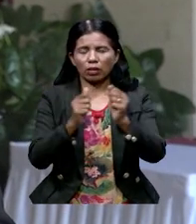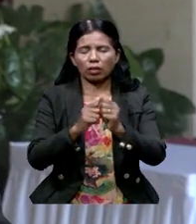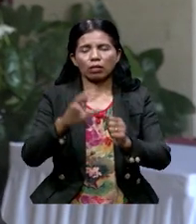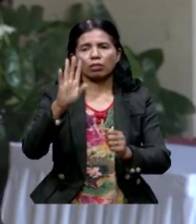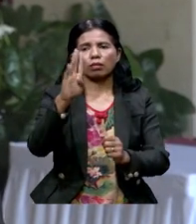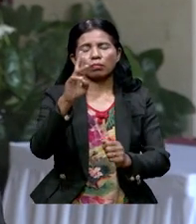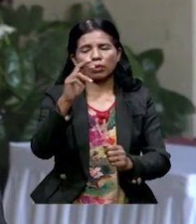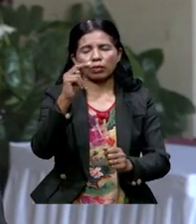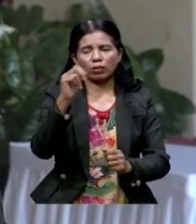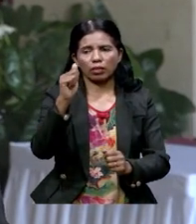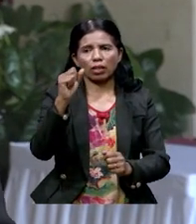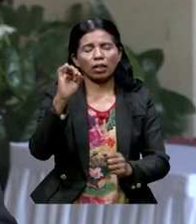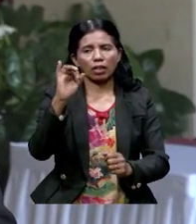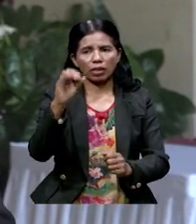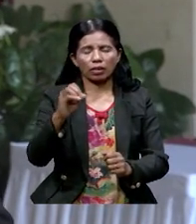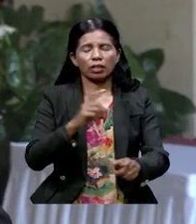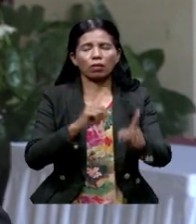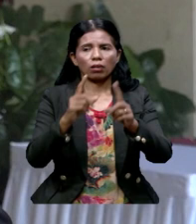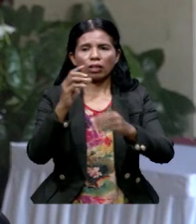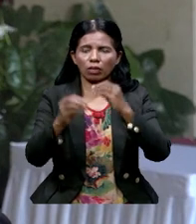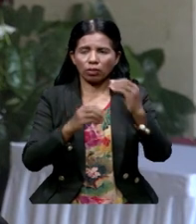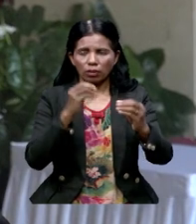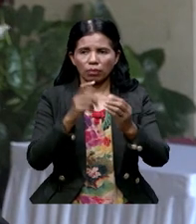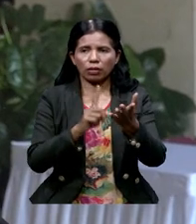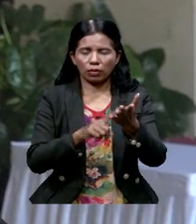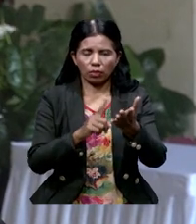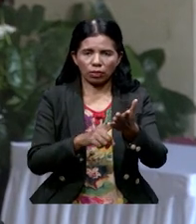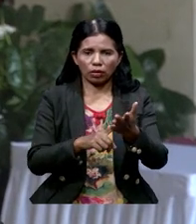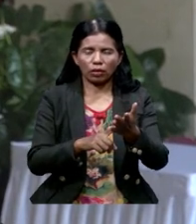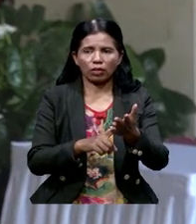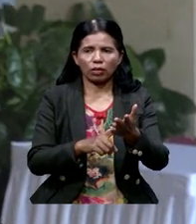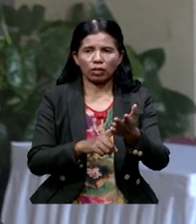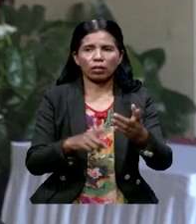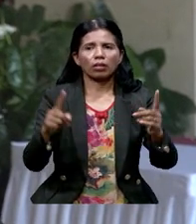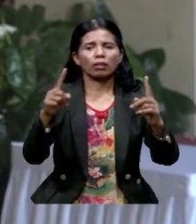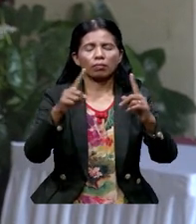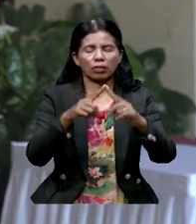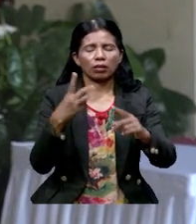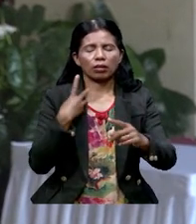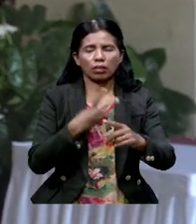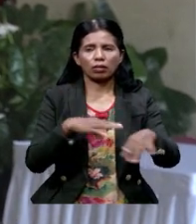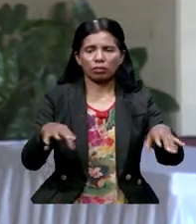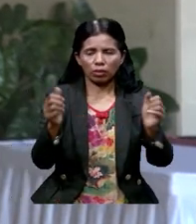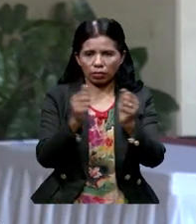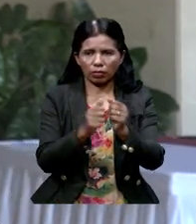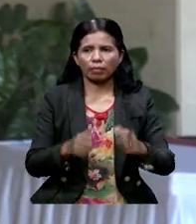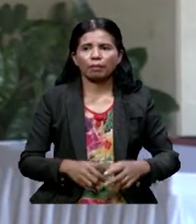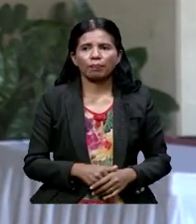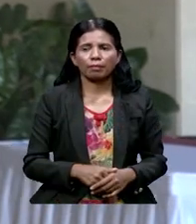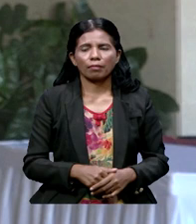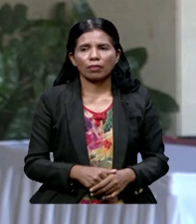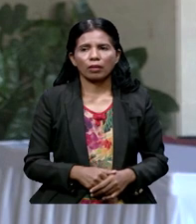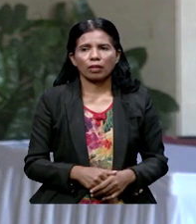sedang berbincang mengenai dengan tarikh bagi lawatan balas tersebut. Di